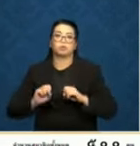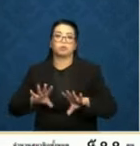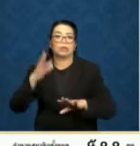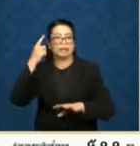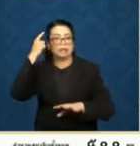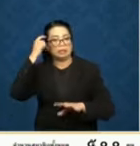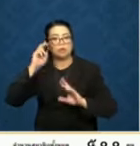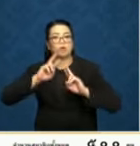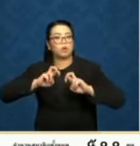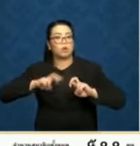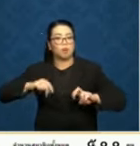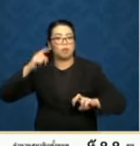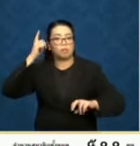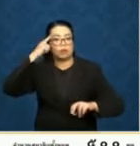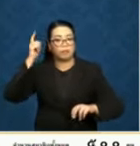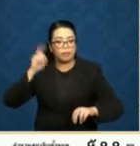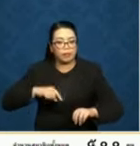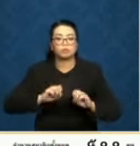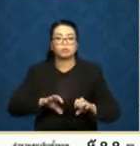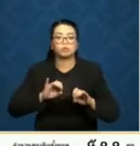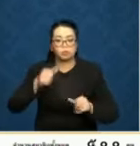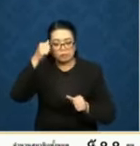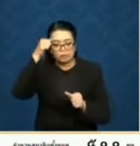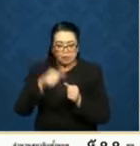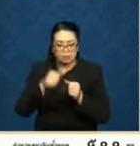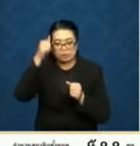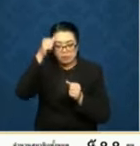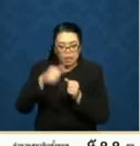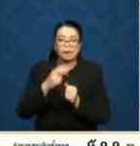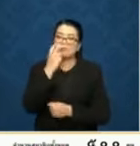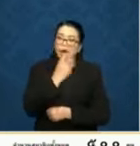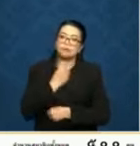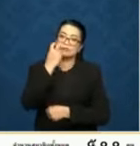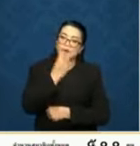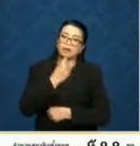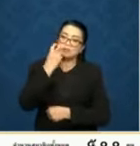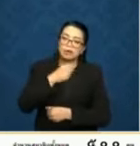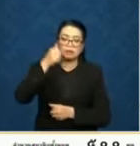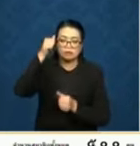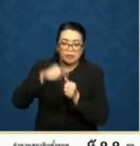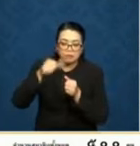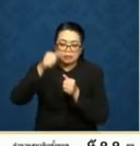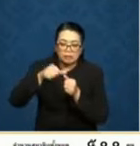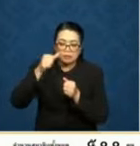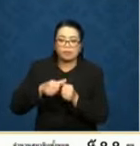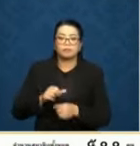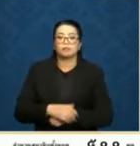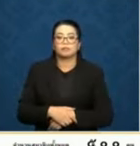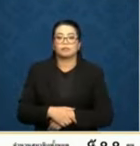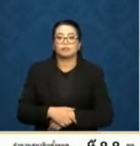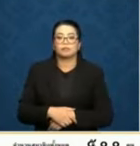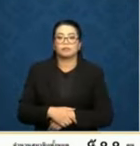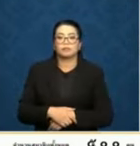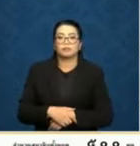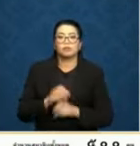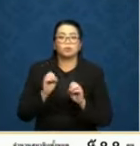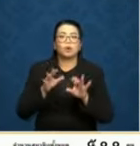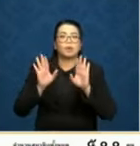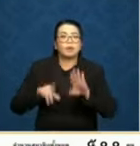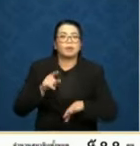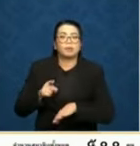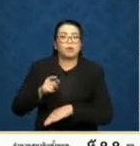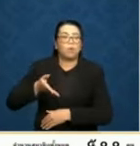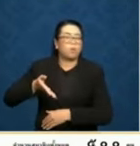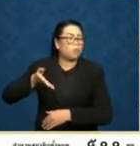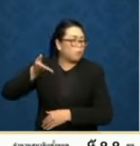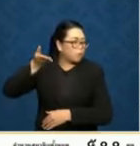็คิดวิเคอเป็สอนให้ท่องจำ หลกสูรเราี่ มันลาทส truths ๆ อแล้วและด้วยระnochดขั้นตอนของกระทวง